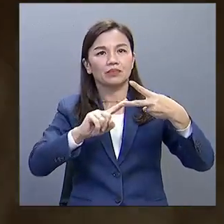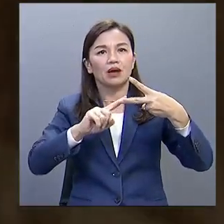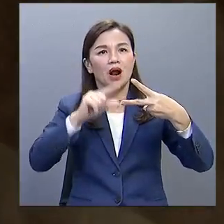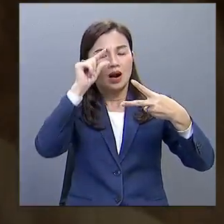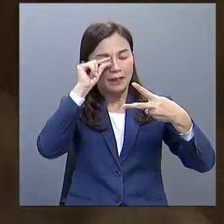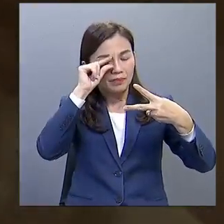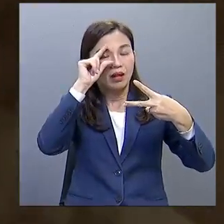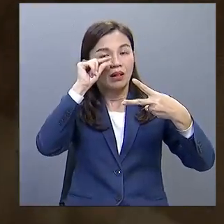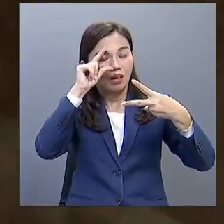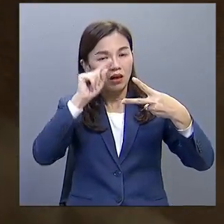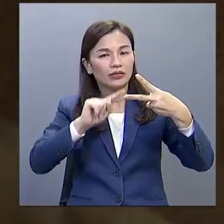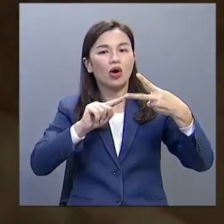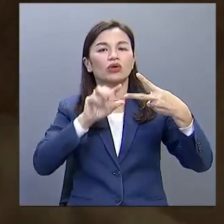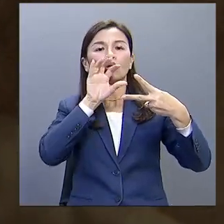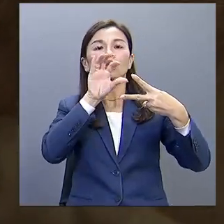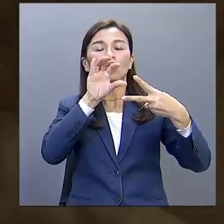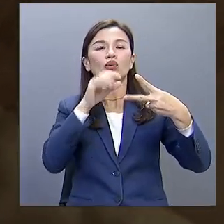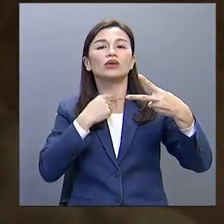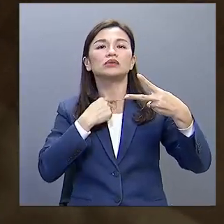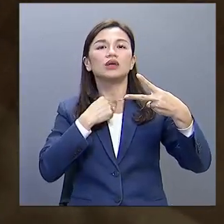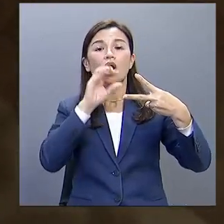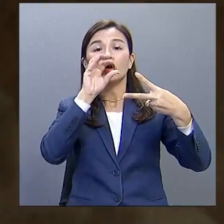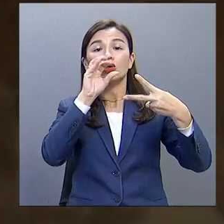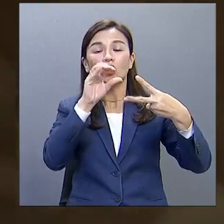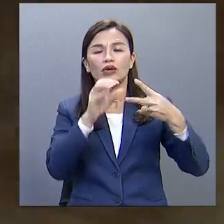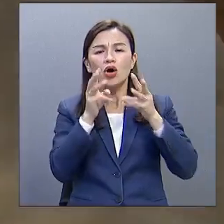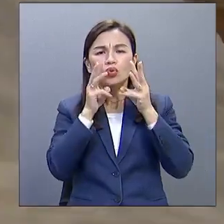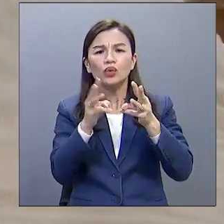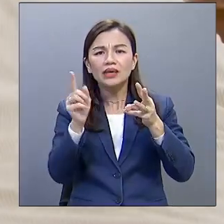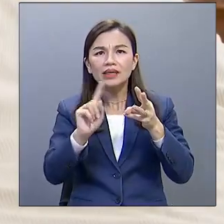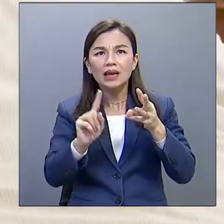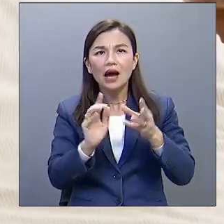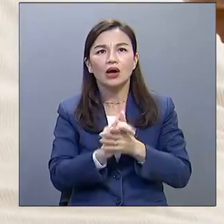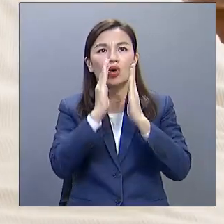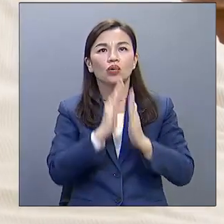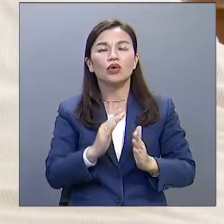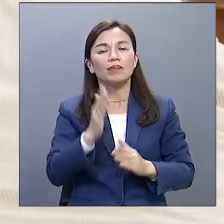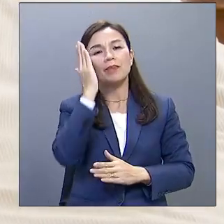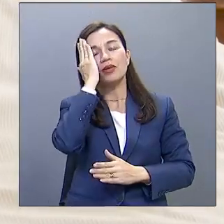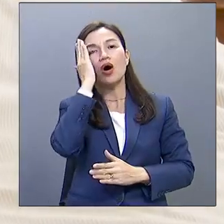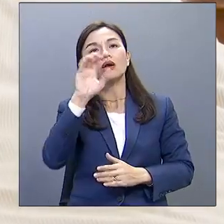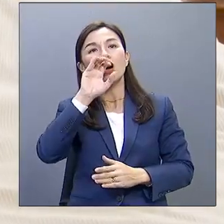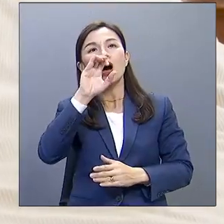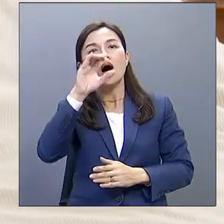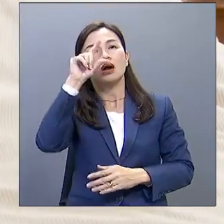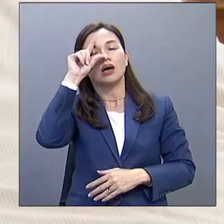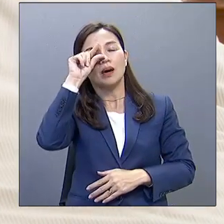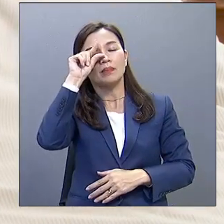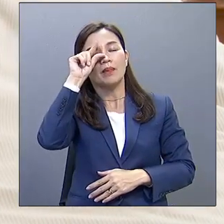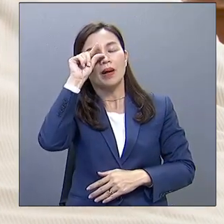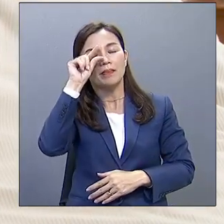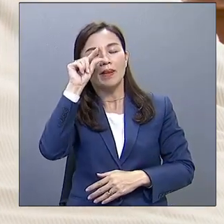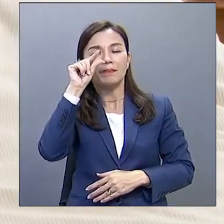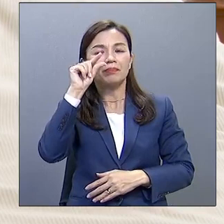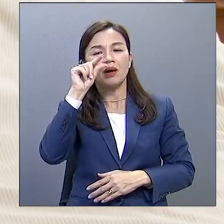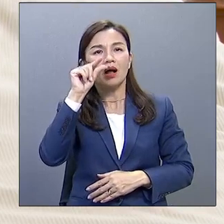อนกรนนะคะถ้านอนกรนเนี่ยก็เช็คง่ายๆคือลักษณะคนที่นอนกรนเนี่ยกลางคืนมันจะหลับไม่ค่อยดีแต่ว่าพอตื่น